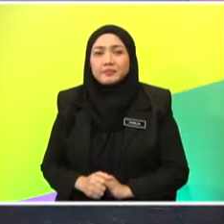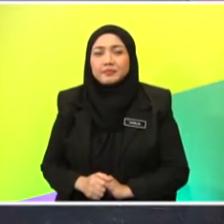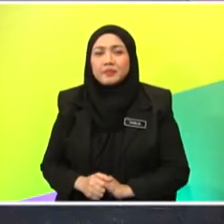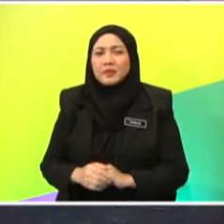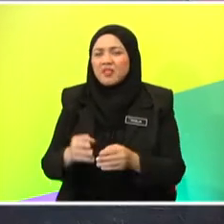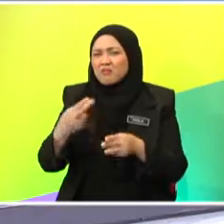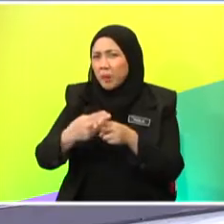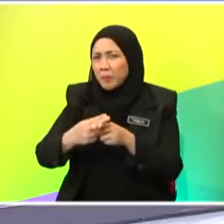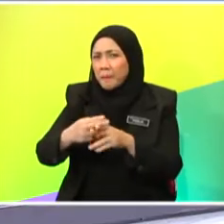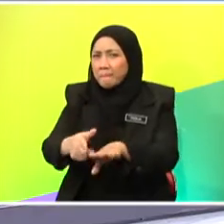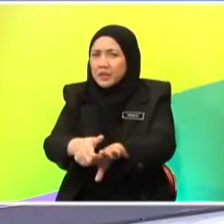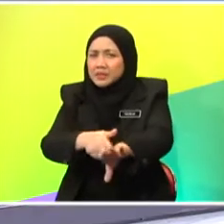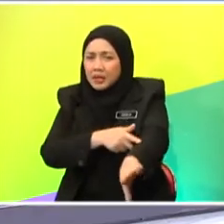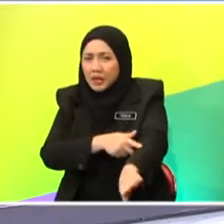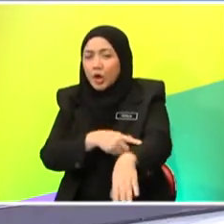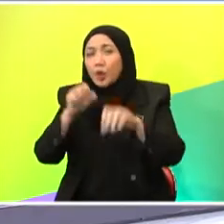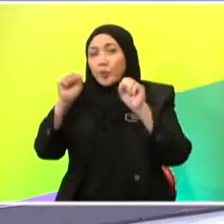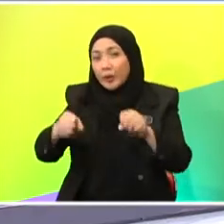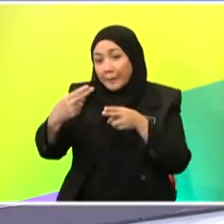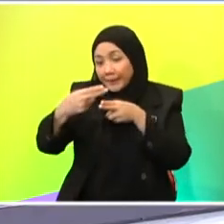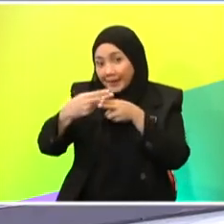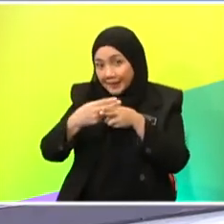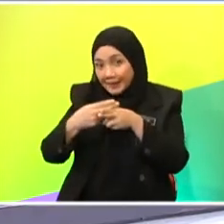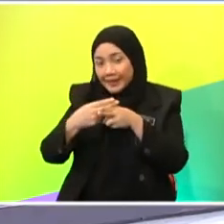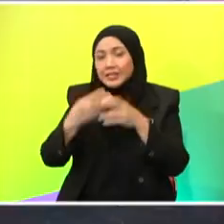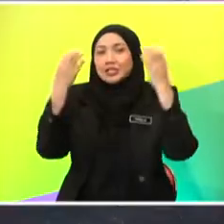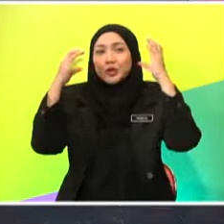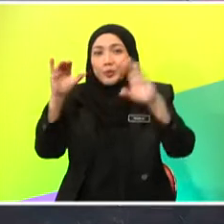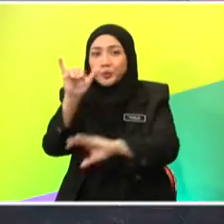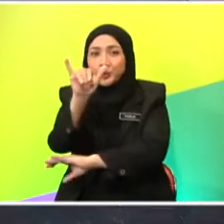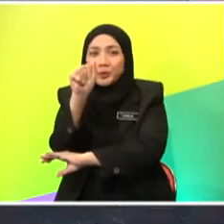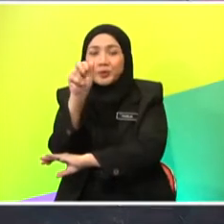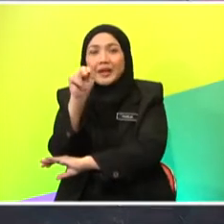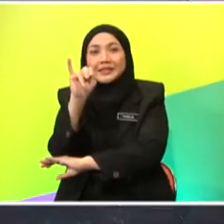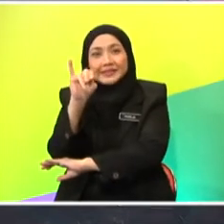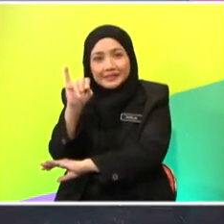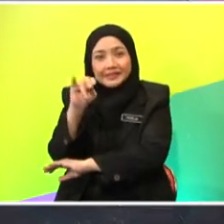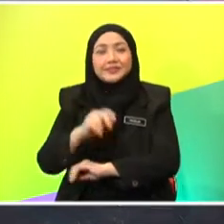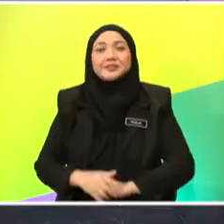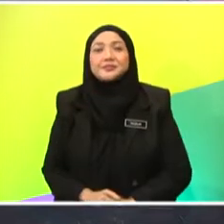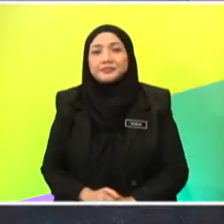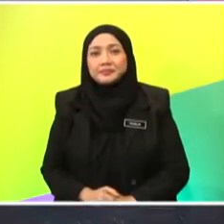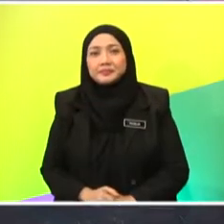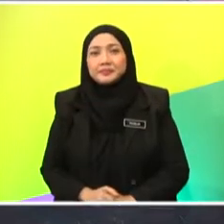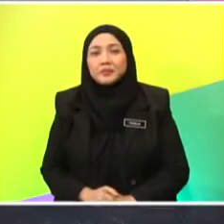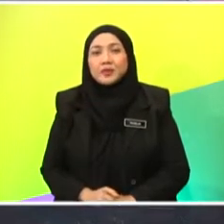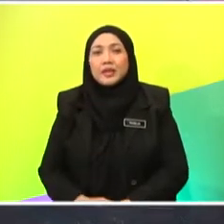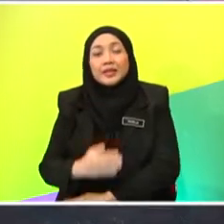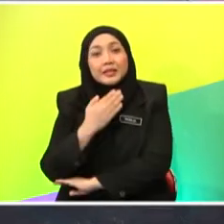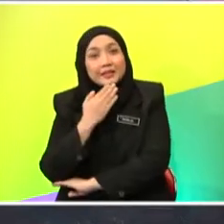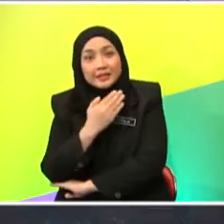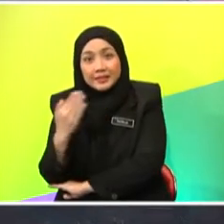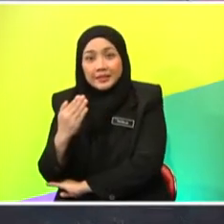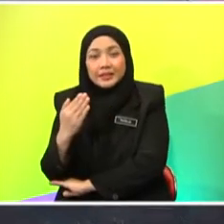halo Oke menyimpan yizreel Oke terima kasih Cikgu Yani kerana Sudi bersama dengan